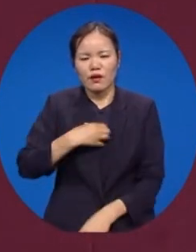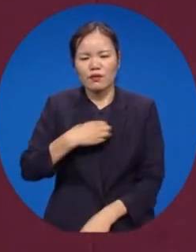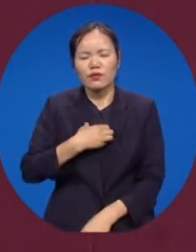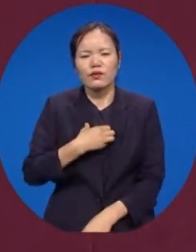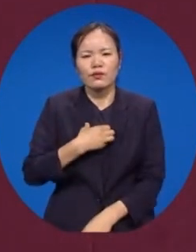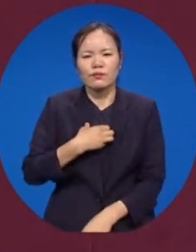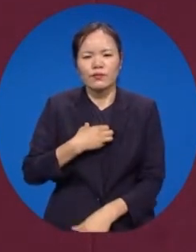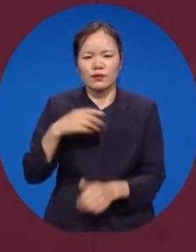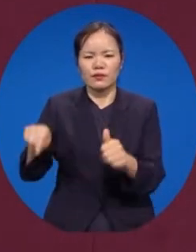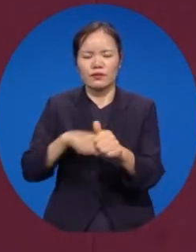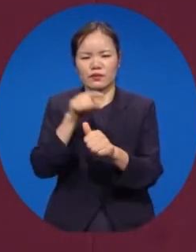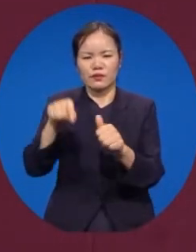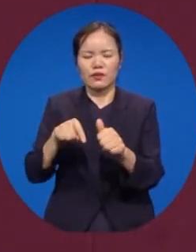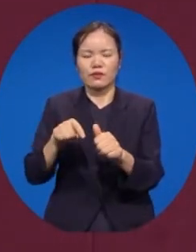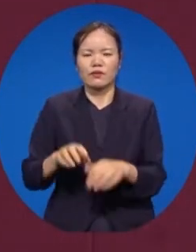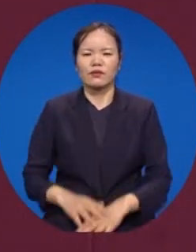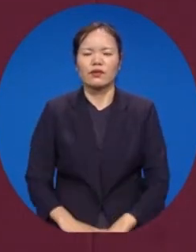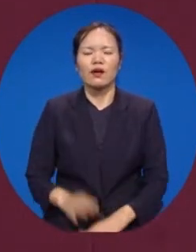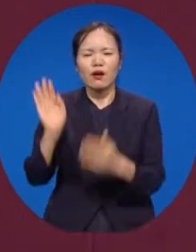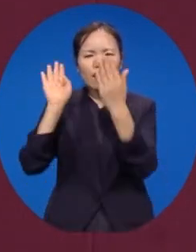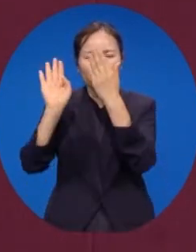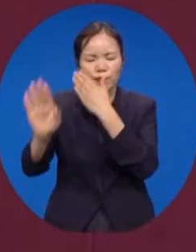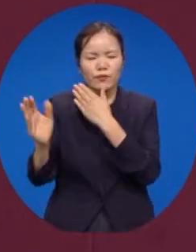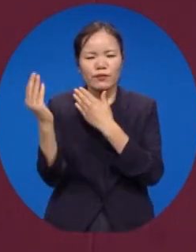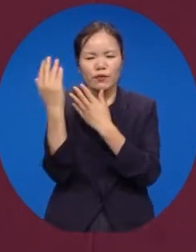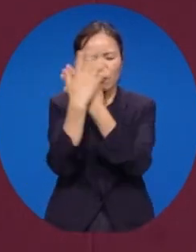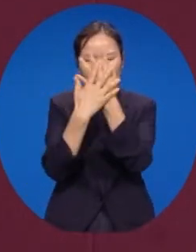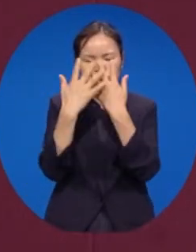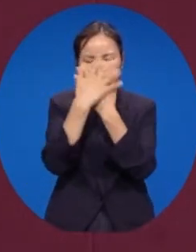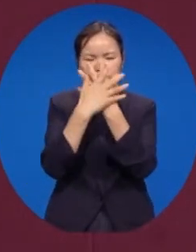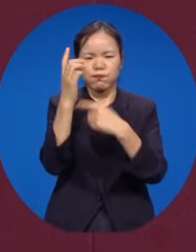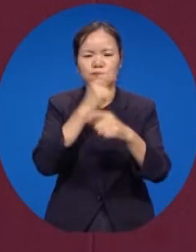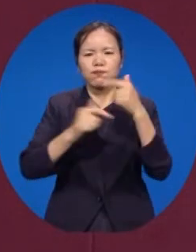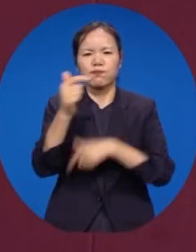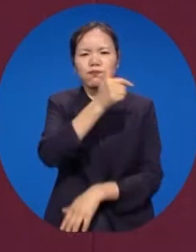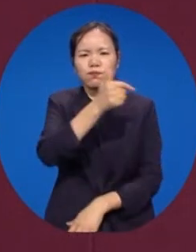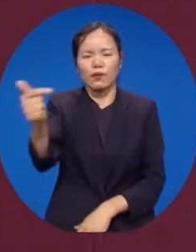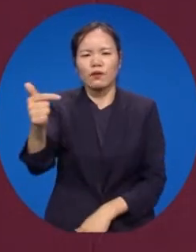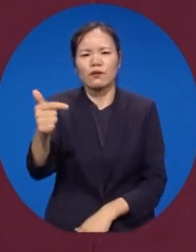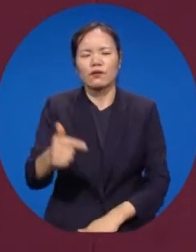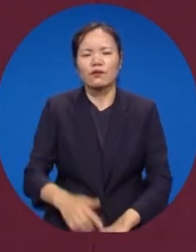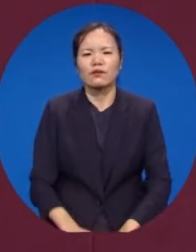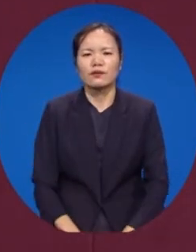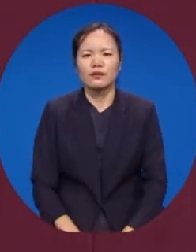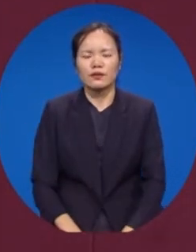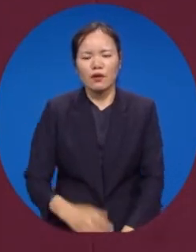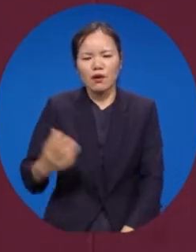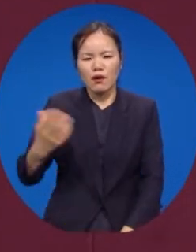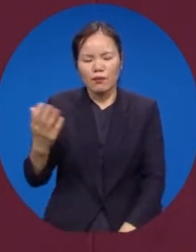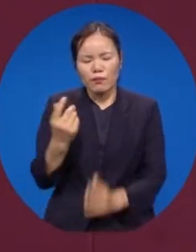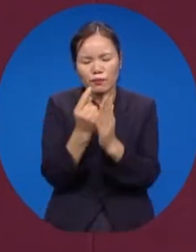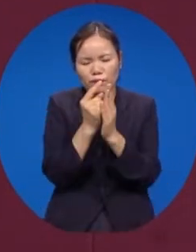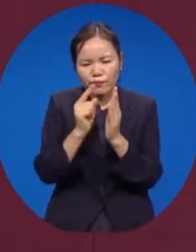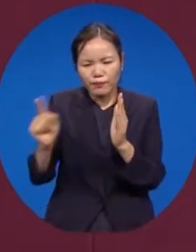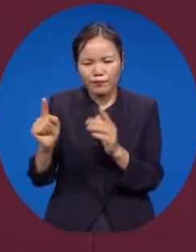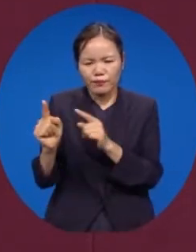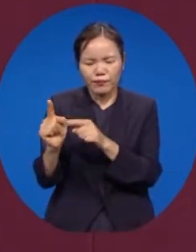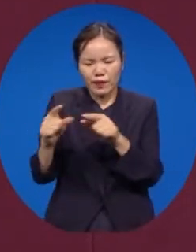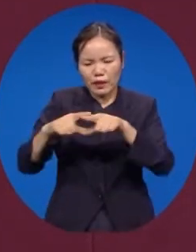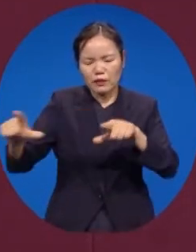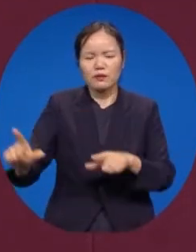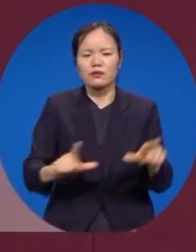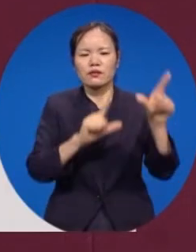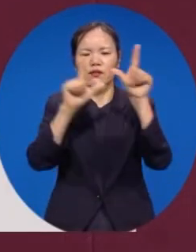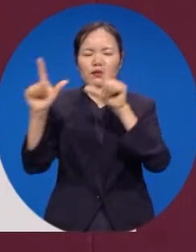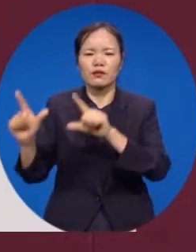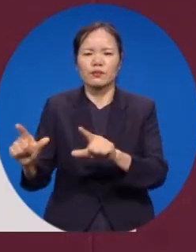있습니다. 미래의 불확실성은 더 커져만 가는데 아프고 소외된 서민의